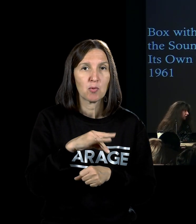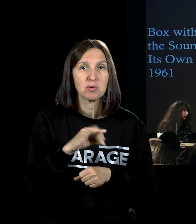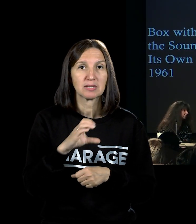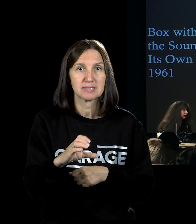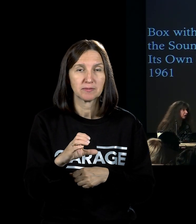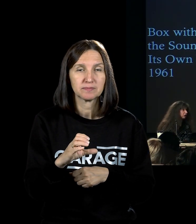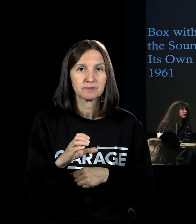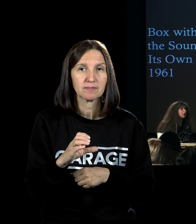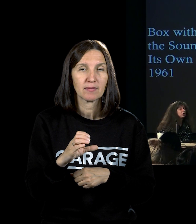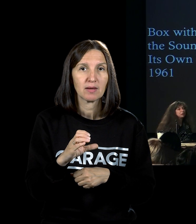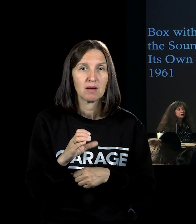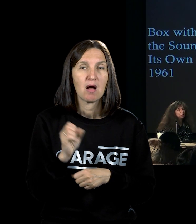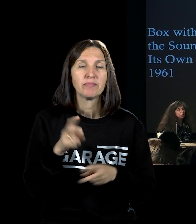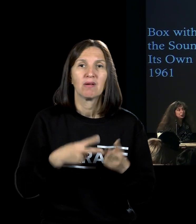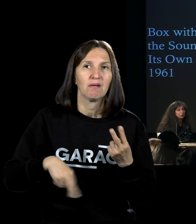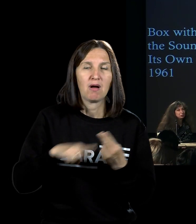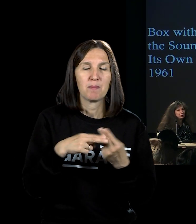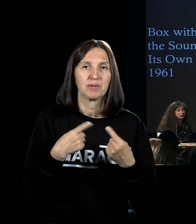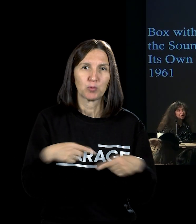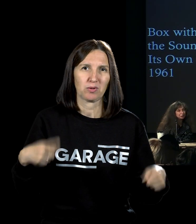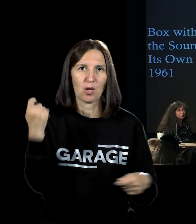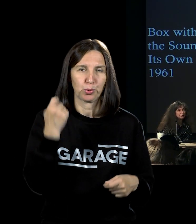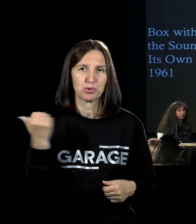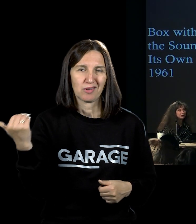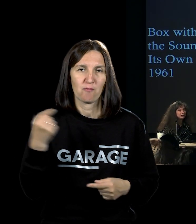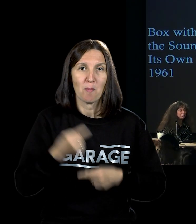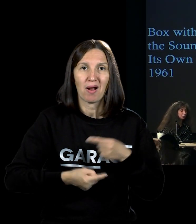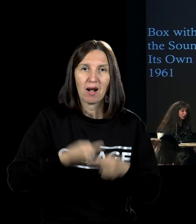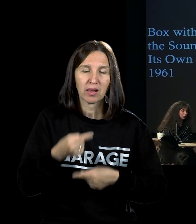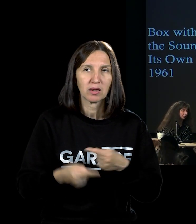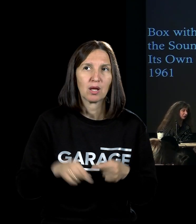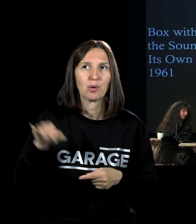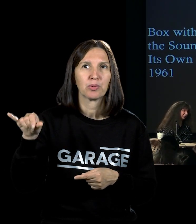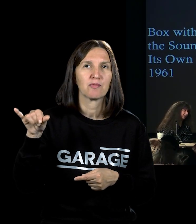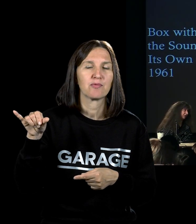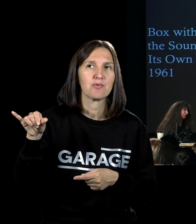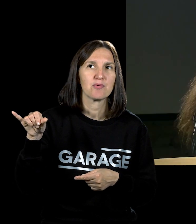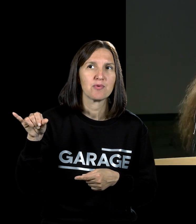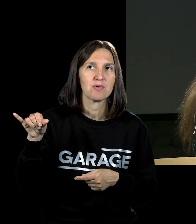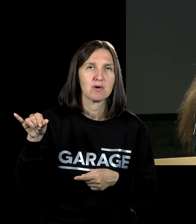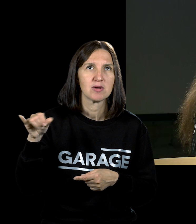Морриса, так как и все художники его поколения, он находится и под